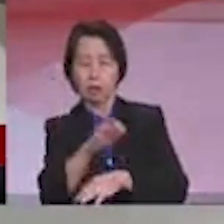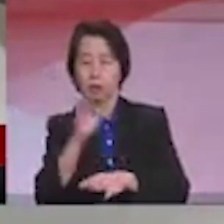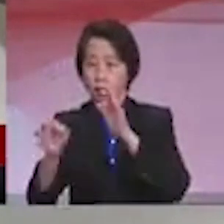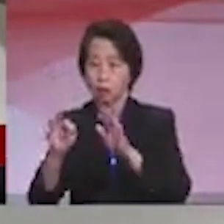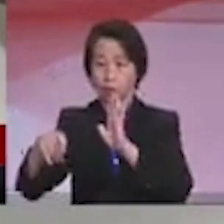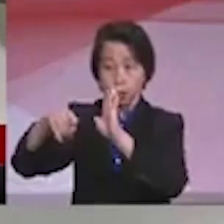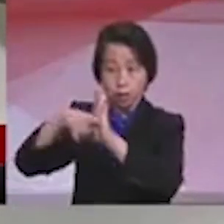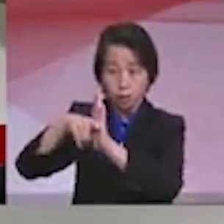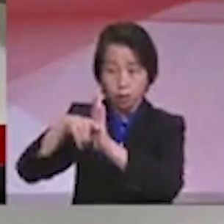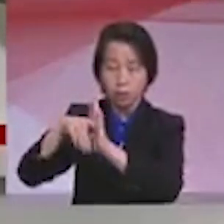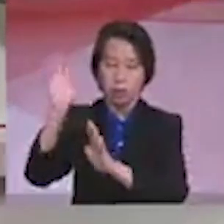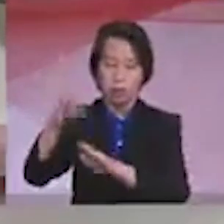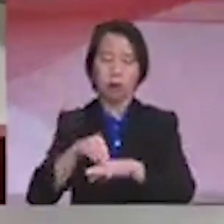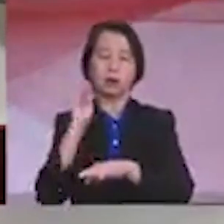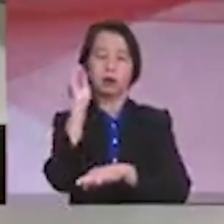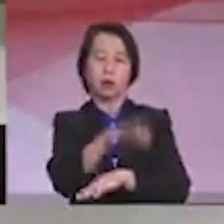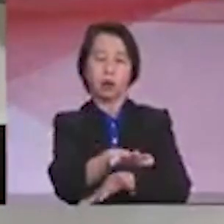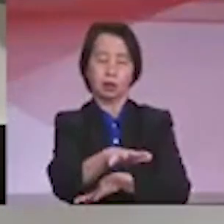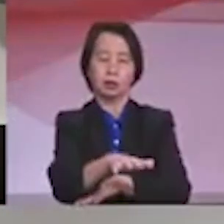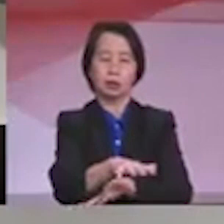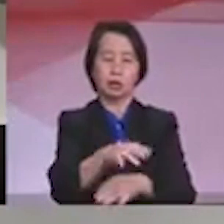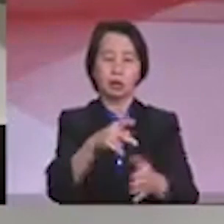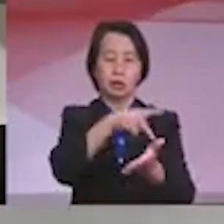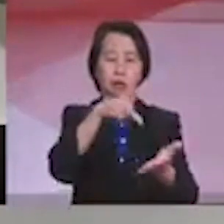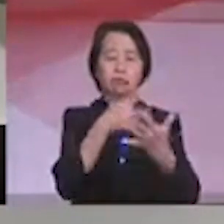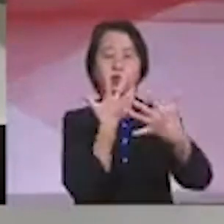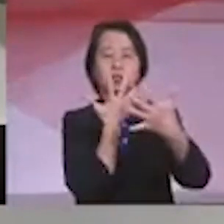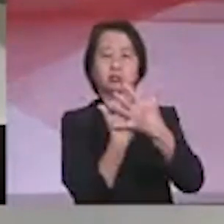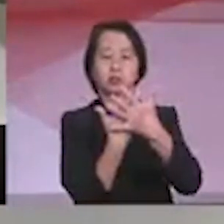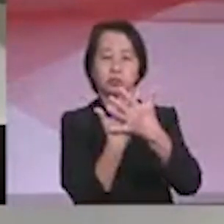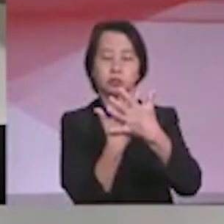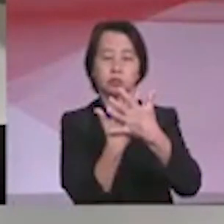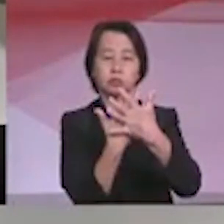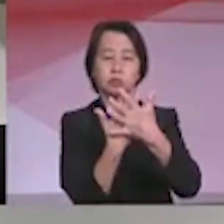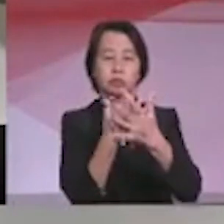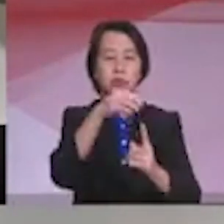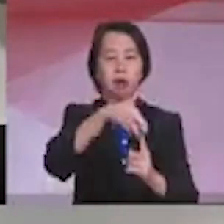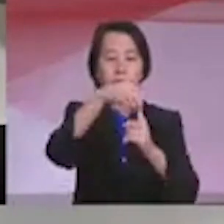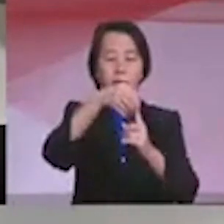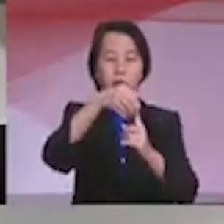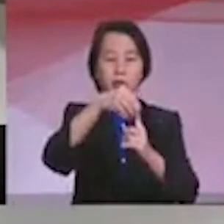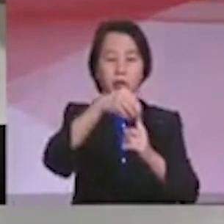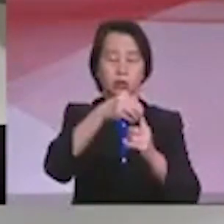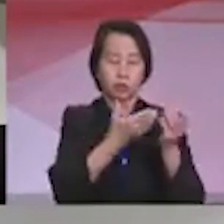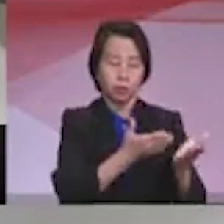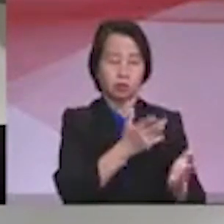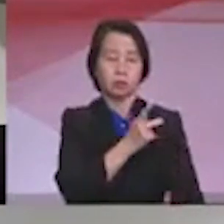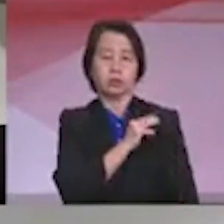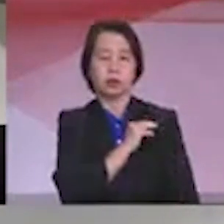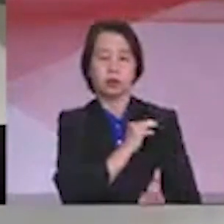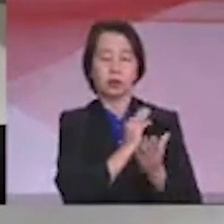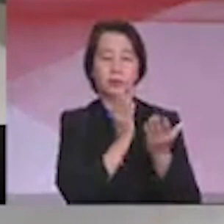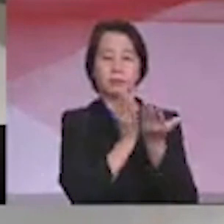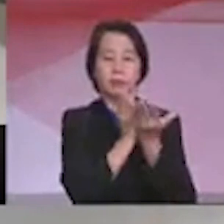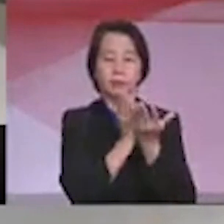mereka negatif, mereka akan dihantar ke pusat kuarantin yang dikhaskan oleh kementerian